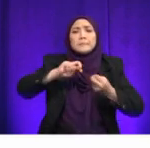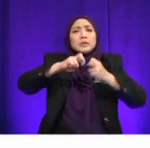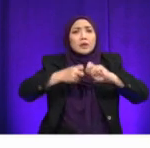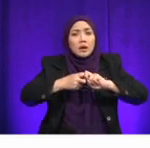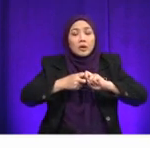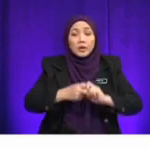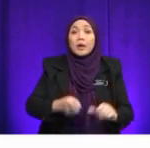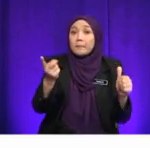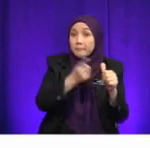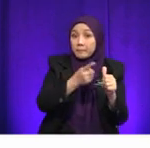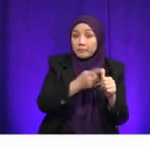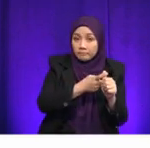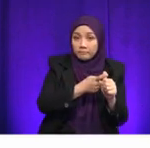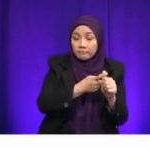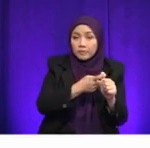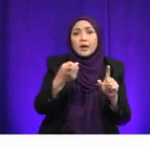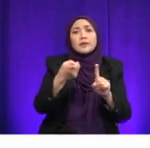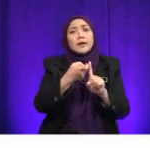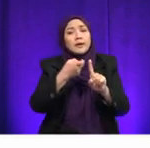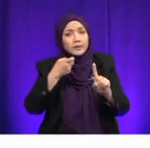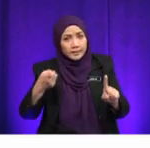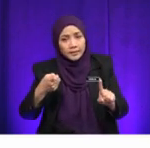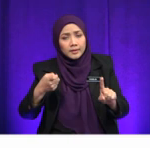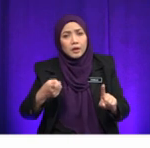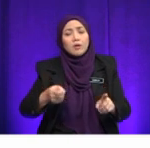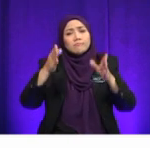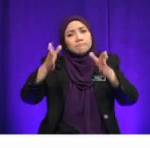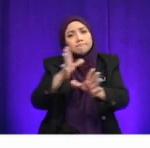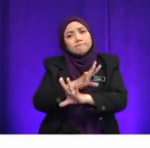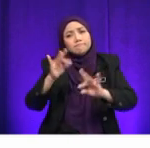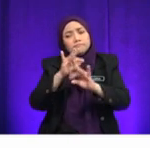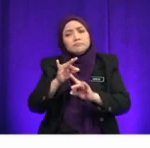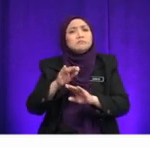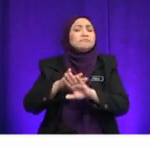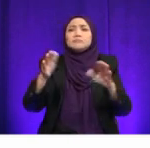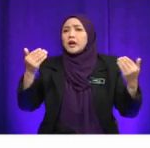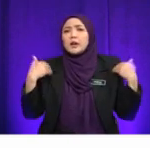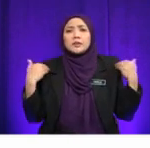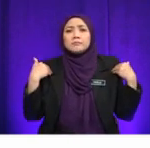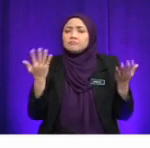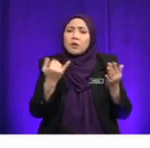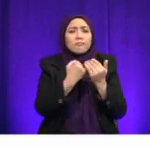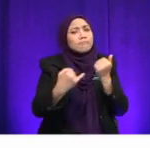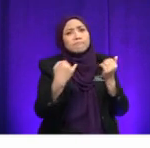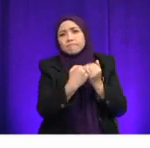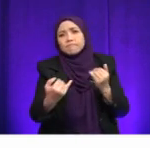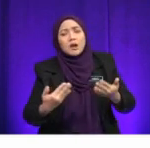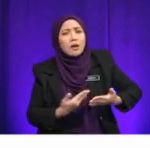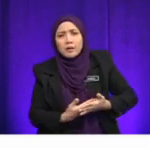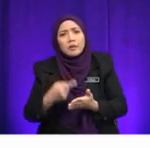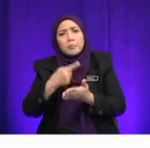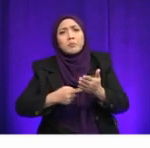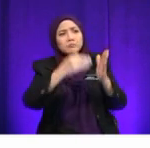adalah sendiri yang tidak mempunyai pewaris jadi apabila tidak mempunyai pewaris dan dia juga enggak